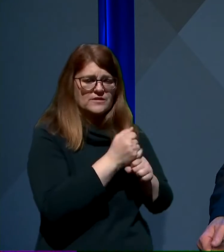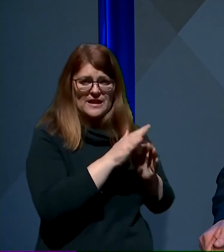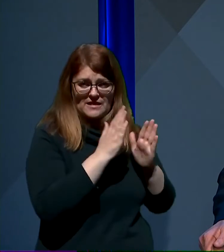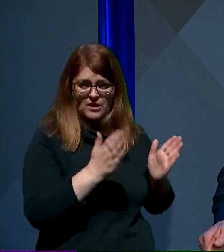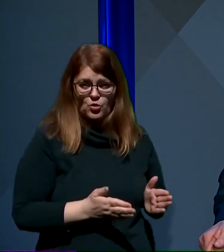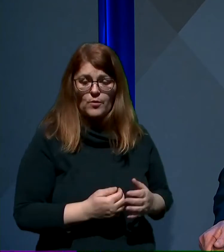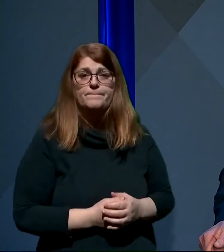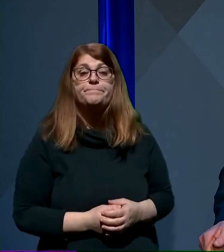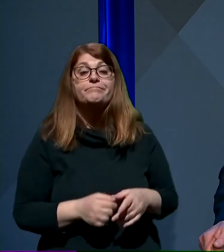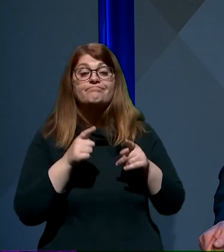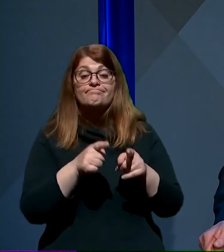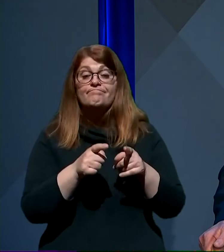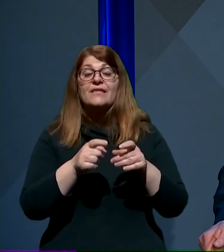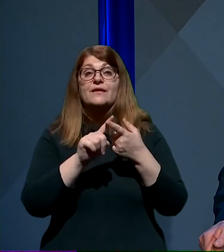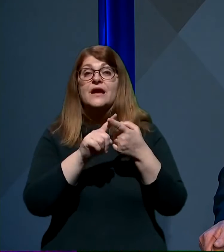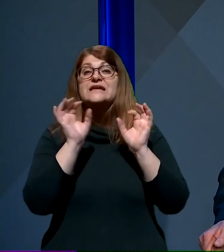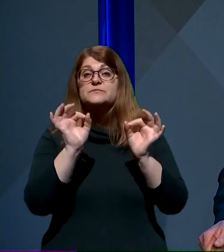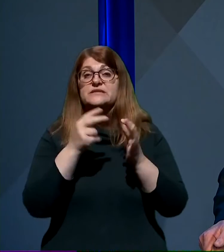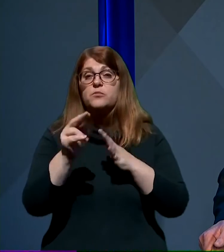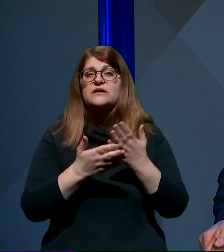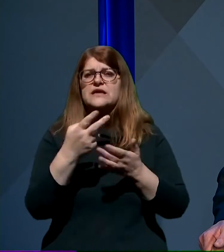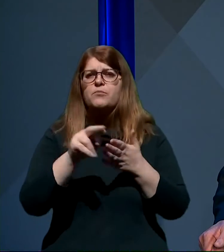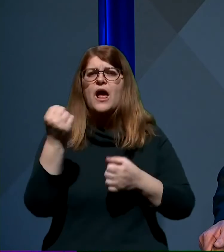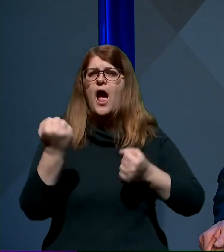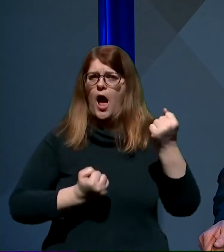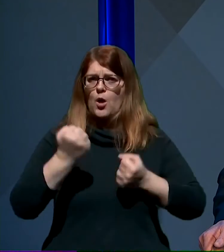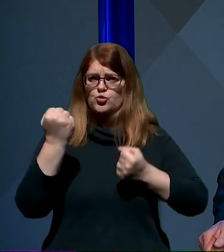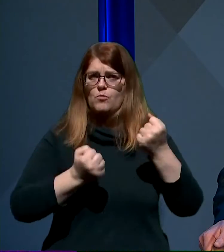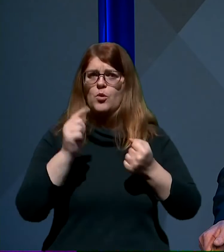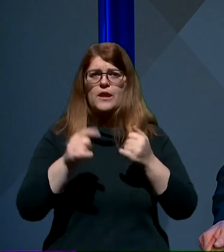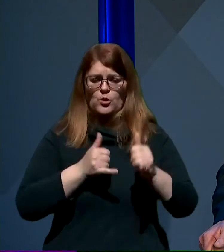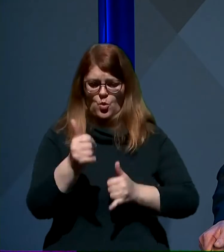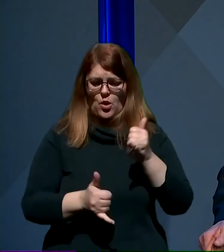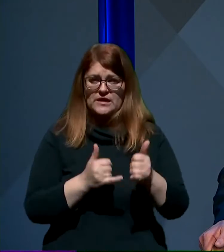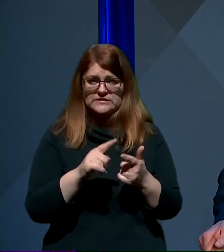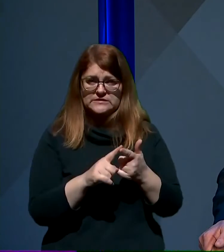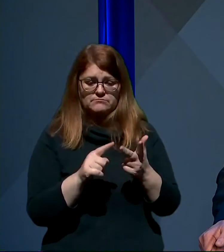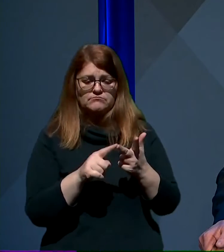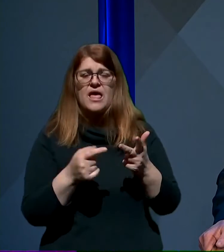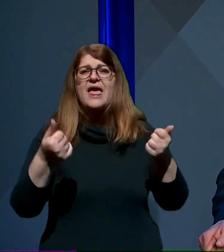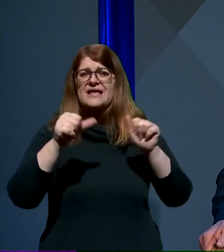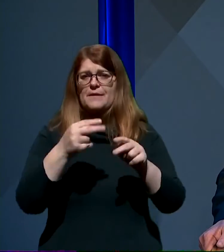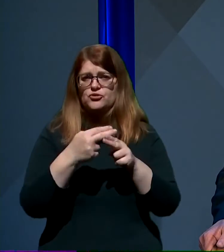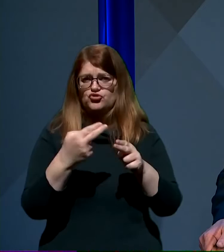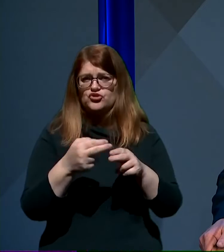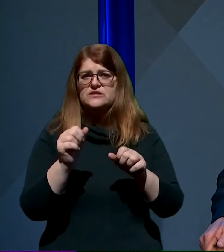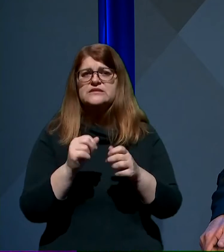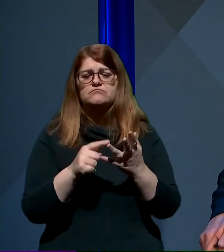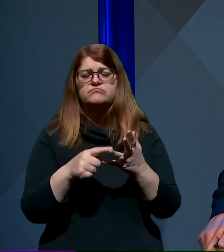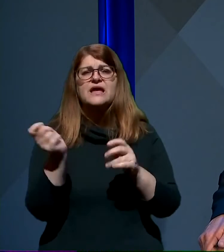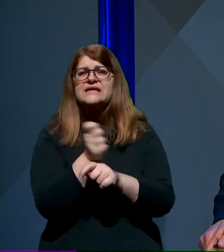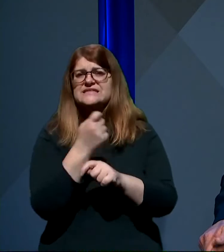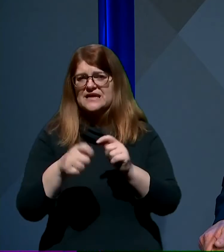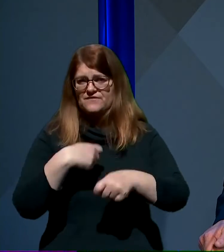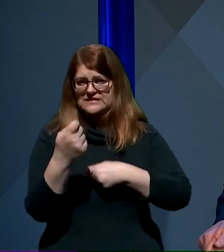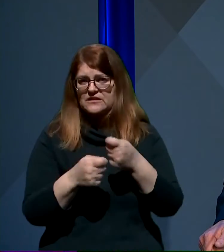specializirane prodajalne za prodajo avtomobilov in koles, kemične čistilnice in servisne delavnice,